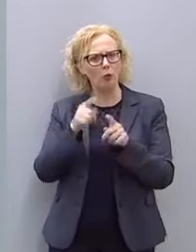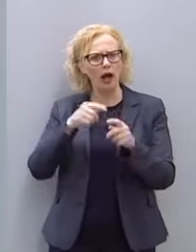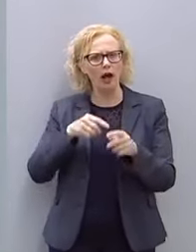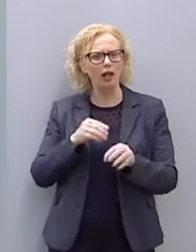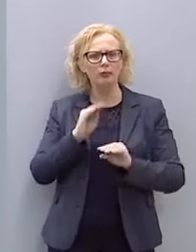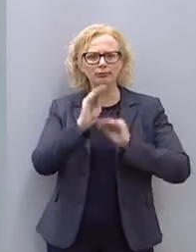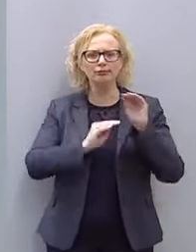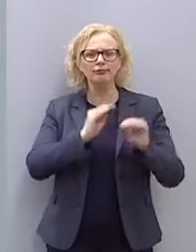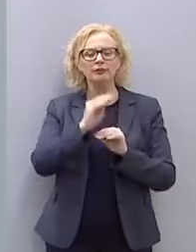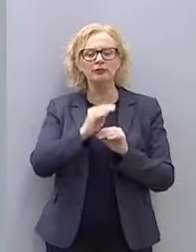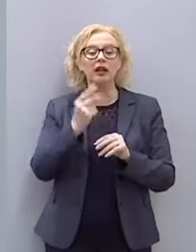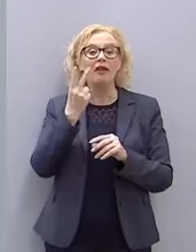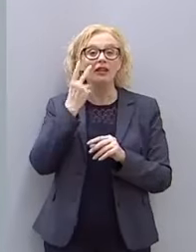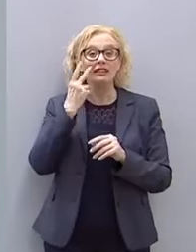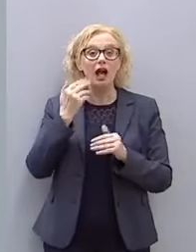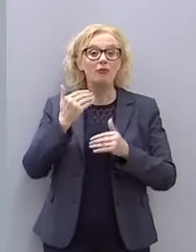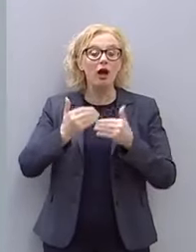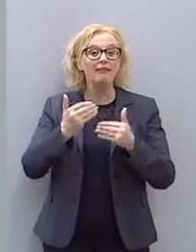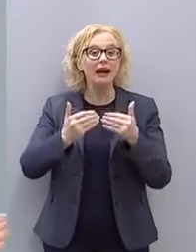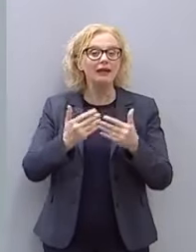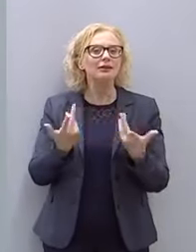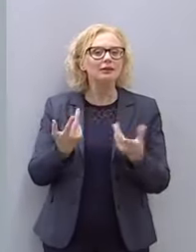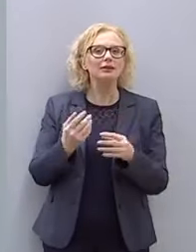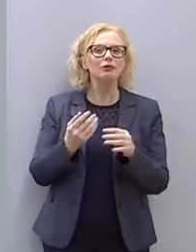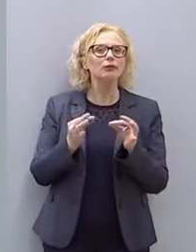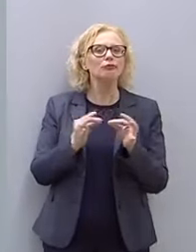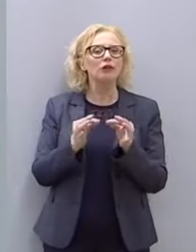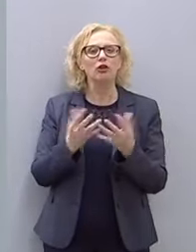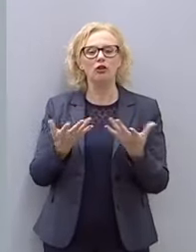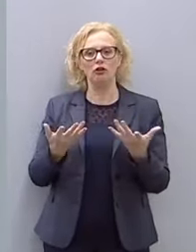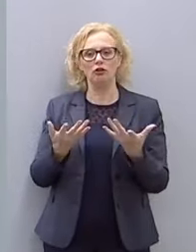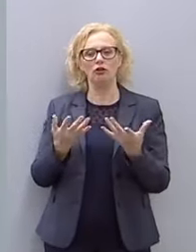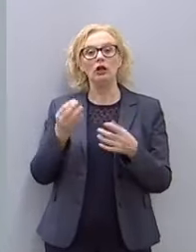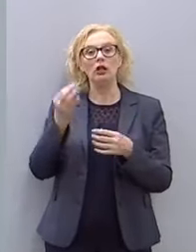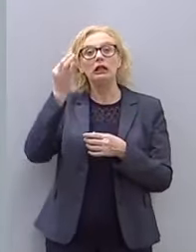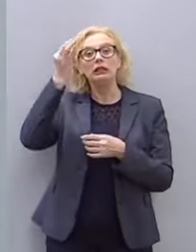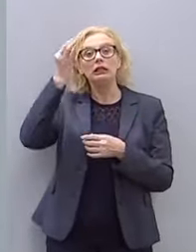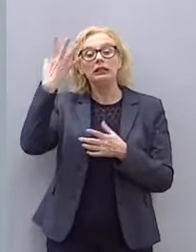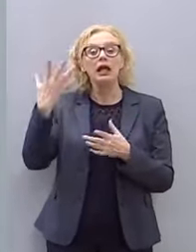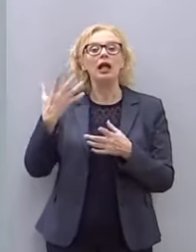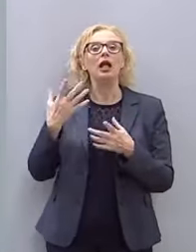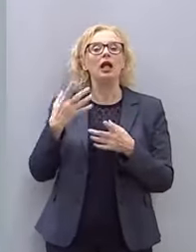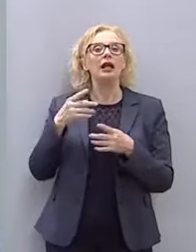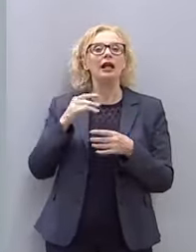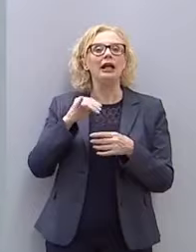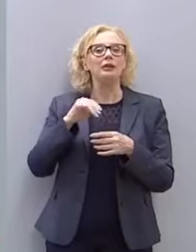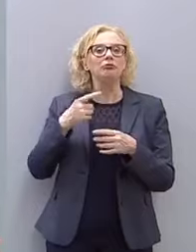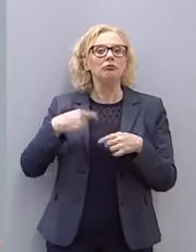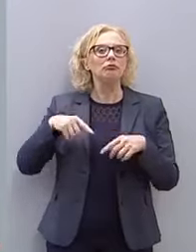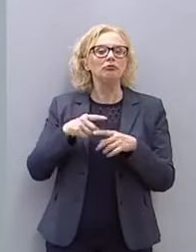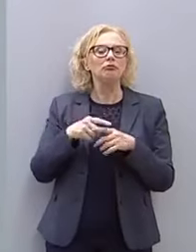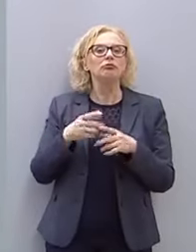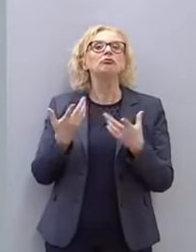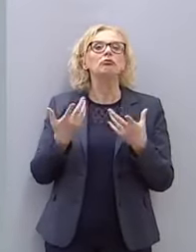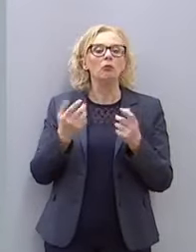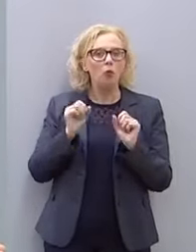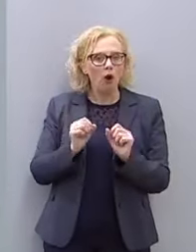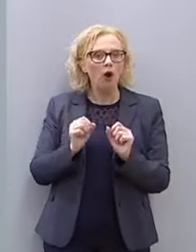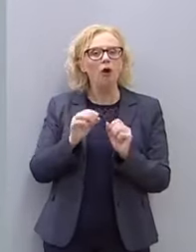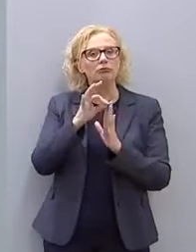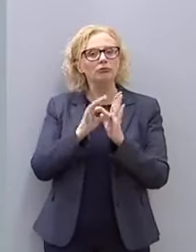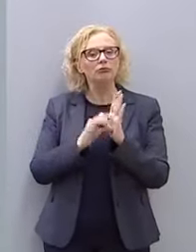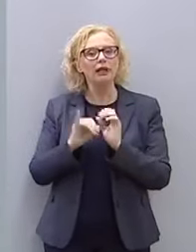la mediazione che ha in corso porterà qualcosa altrimenti come ho detto noi applicheremo i criteri in al garantiremo lo stesso rivale sicurezza però